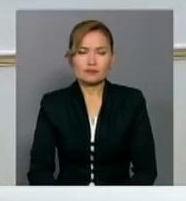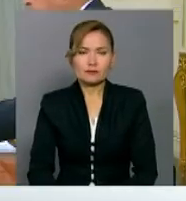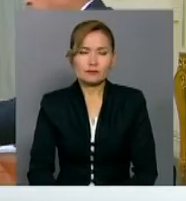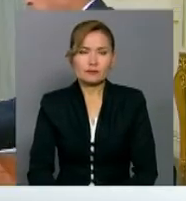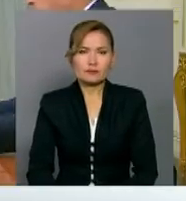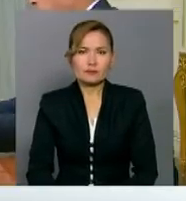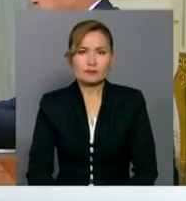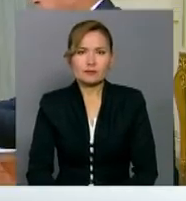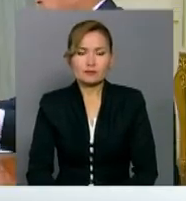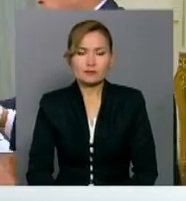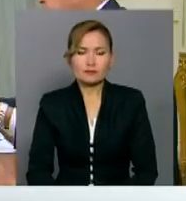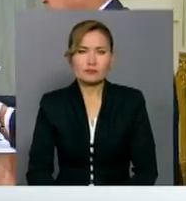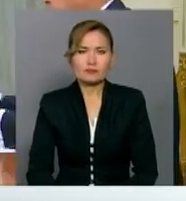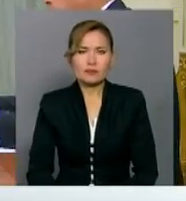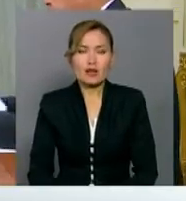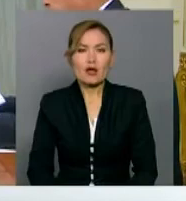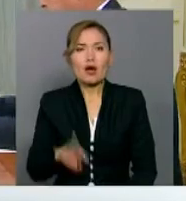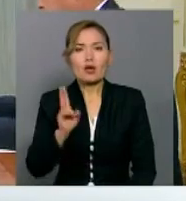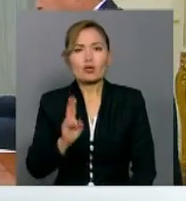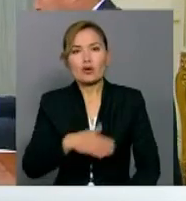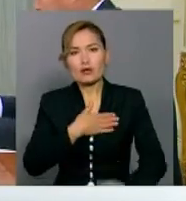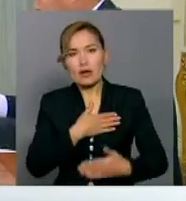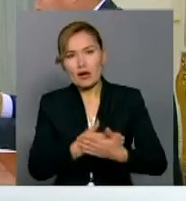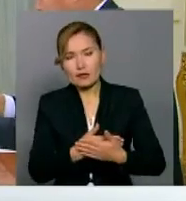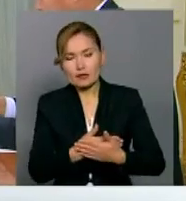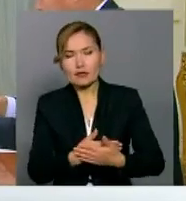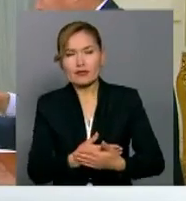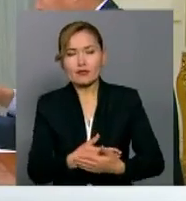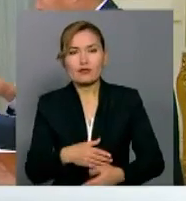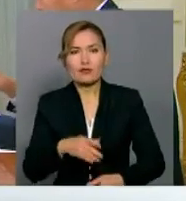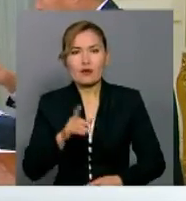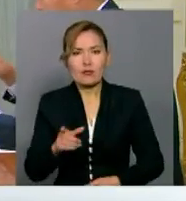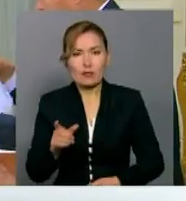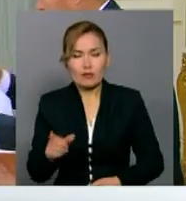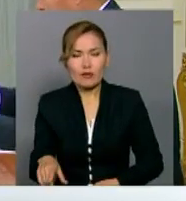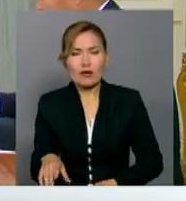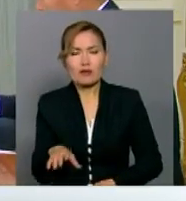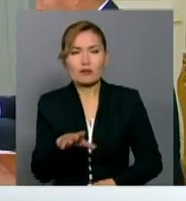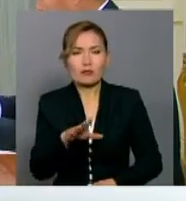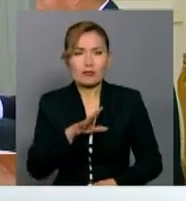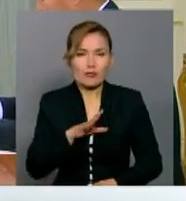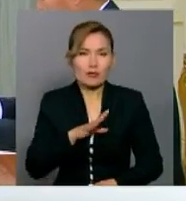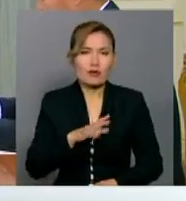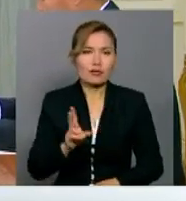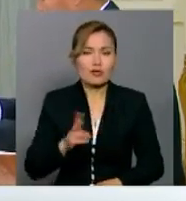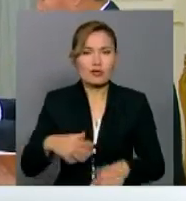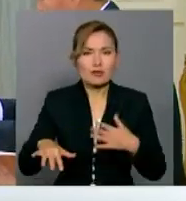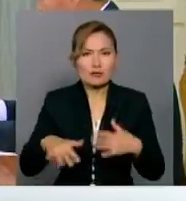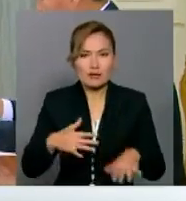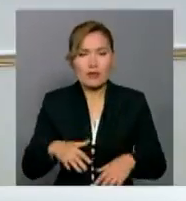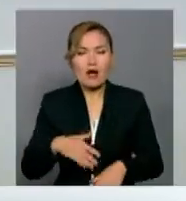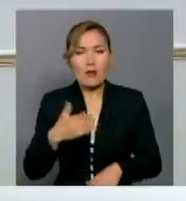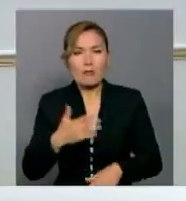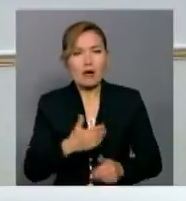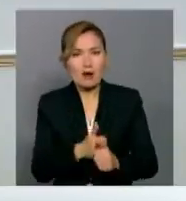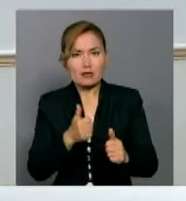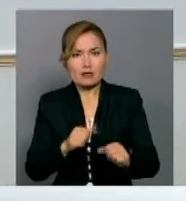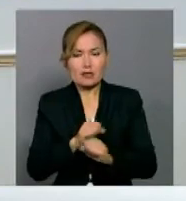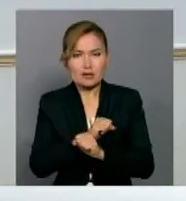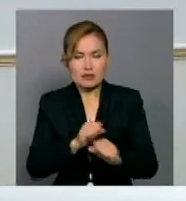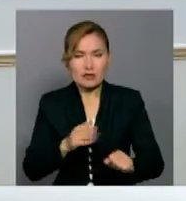движется, кто-то активнее, кто-то пассивнее. И мы не должны отстать, и эта программа поручена вашему